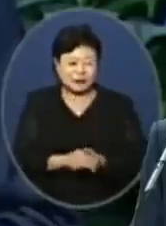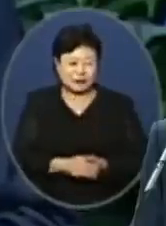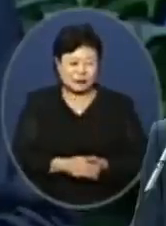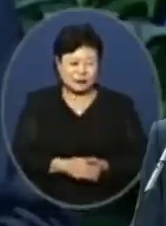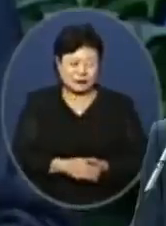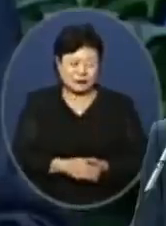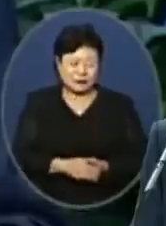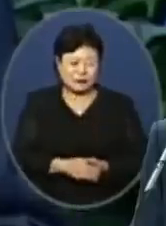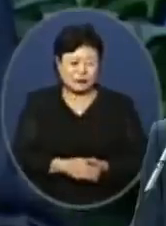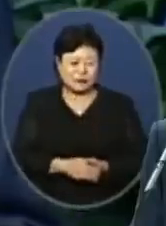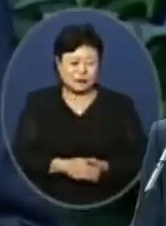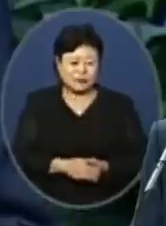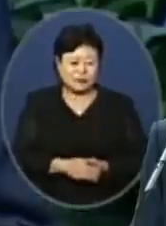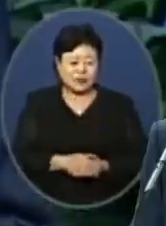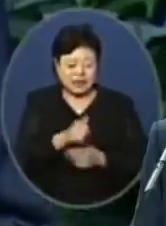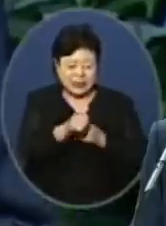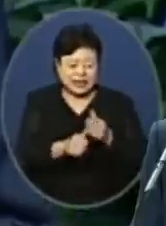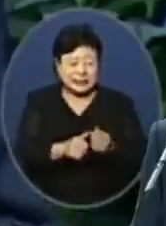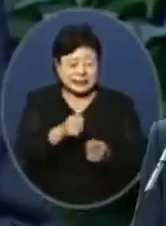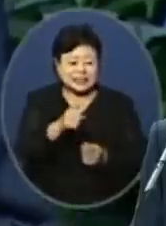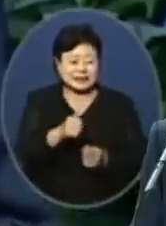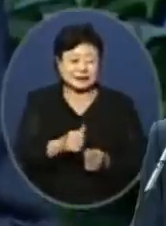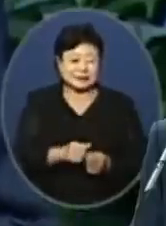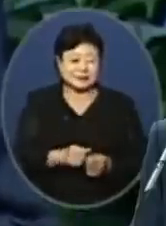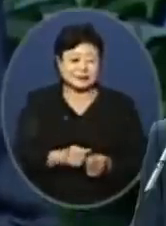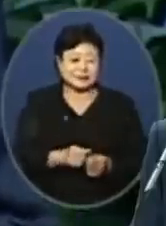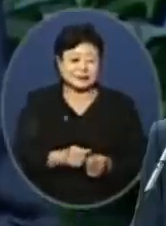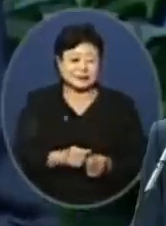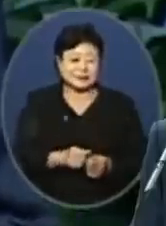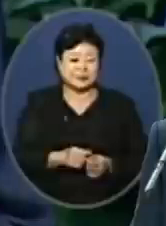원한다. 하나님이 이 세상 오신 것은